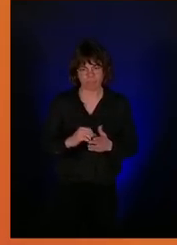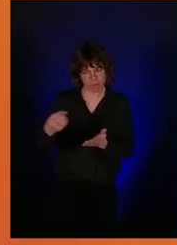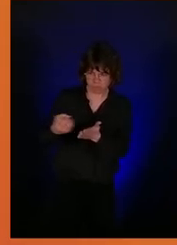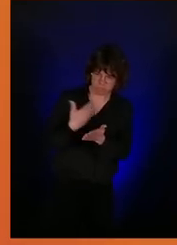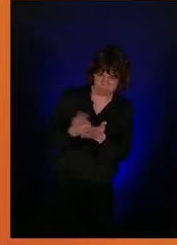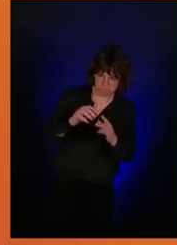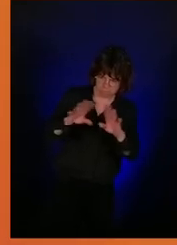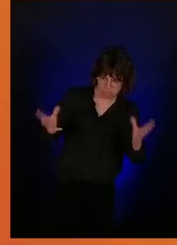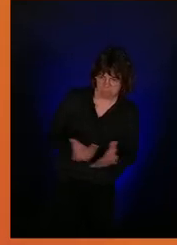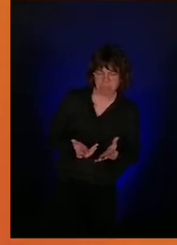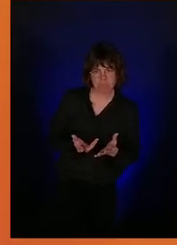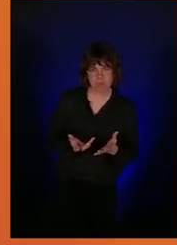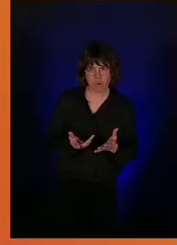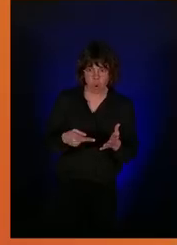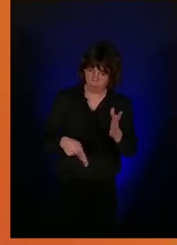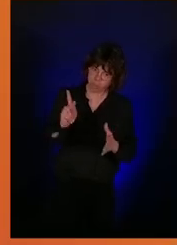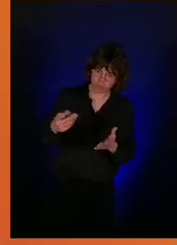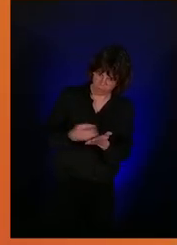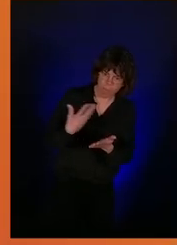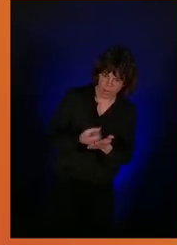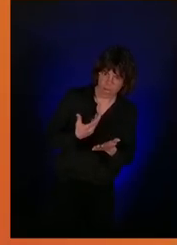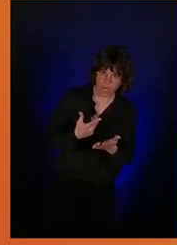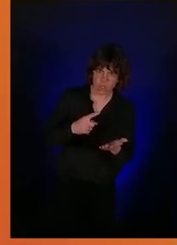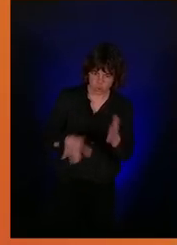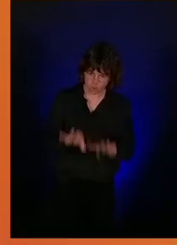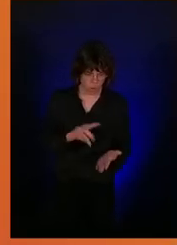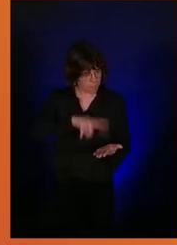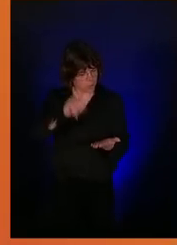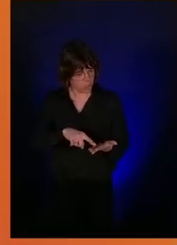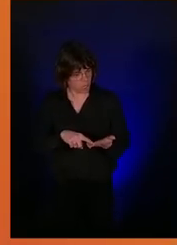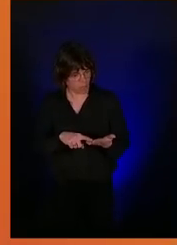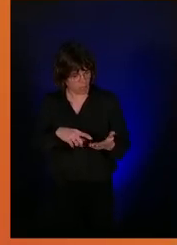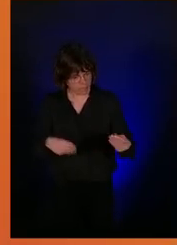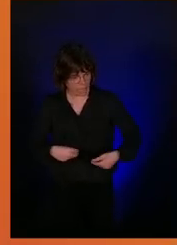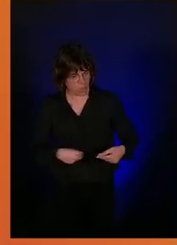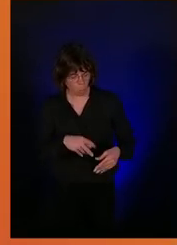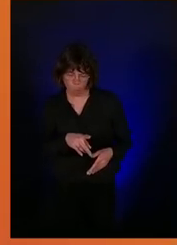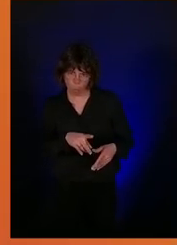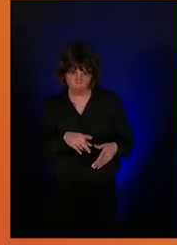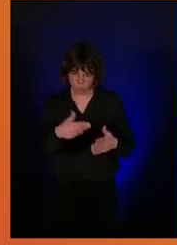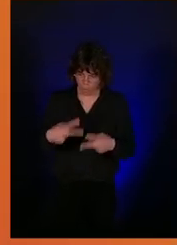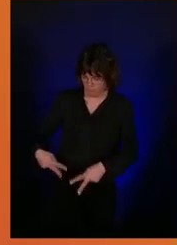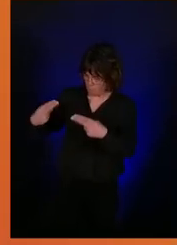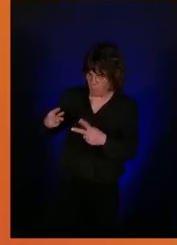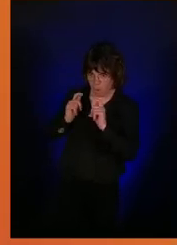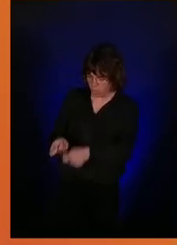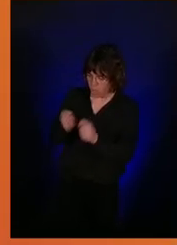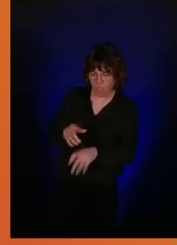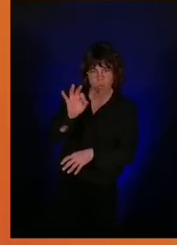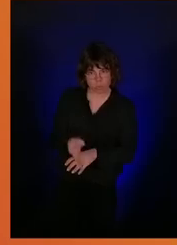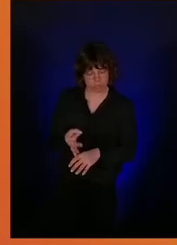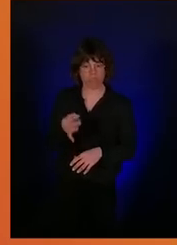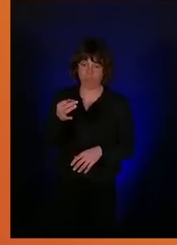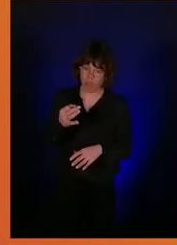informé beaucoup plus finalement des choix budgétaires faits par la direction pendant ce mandat. Donc on a appris